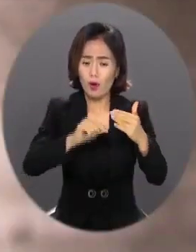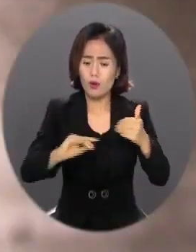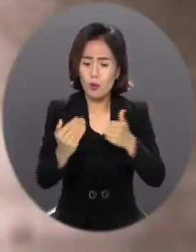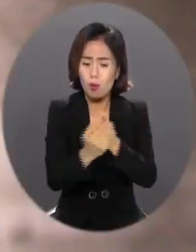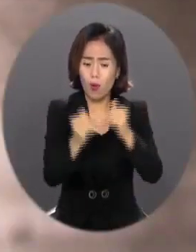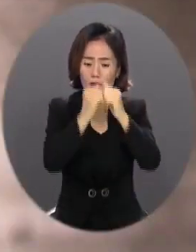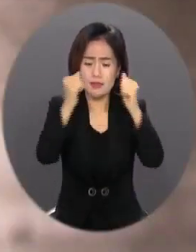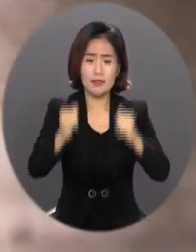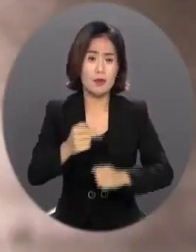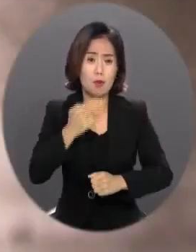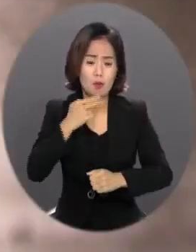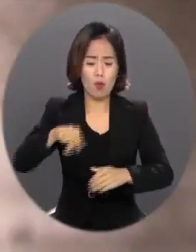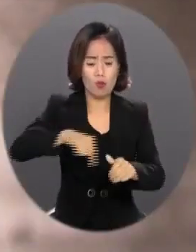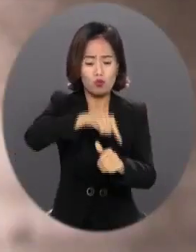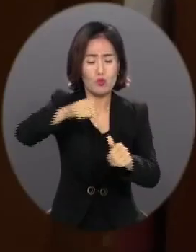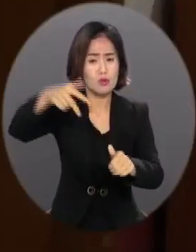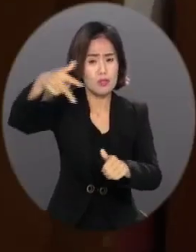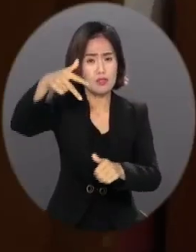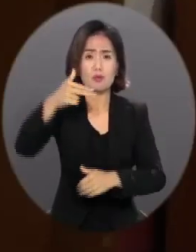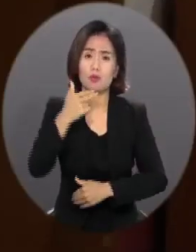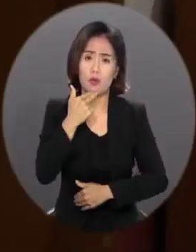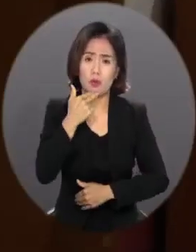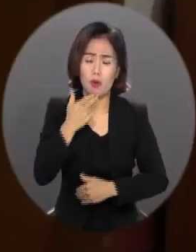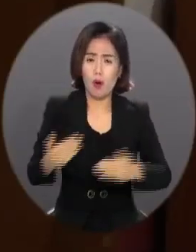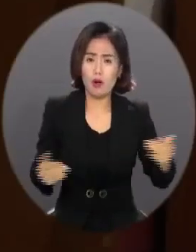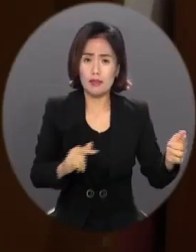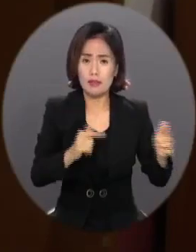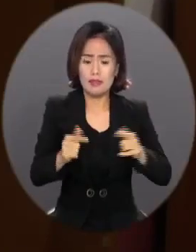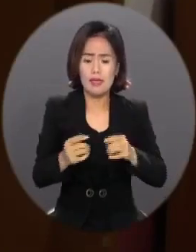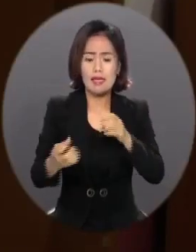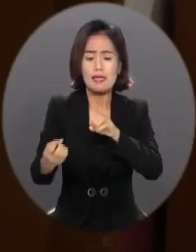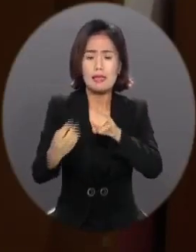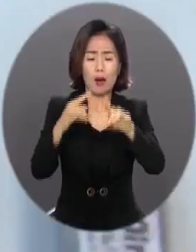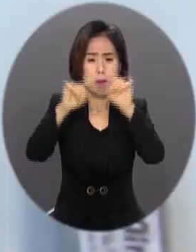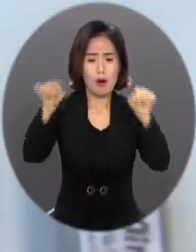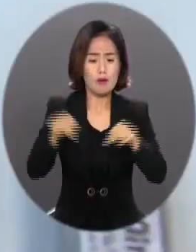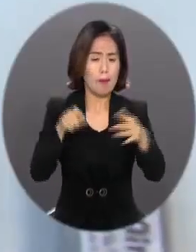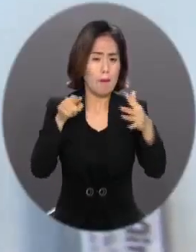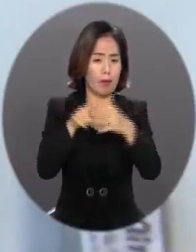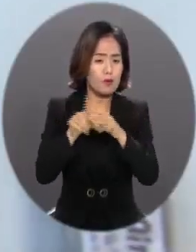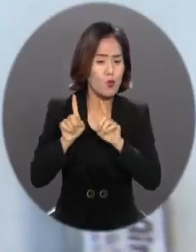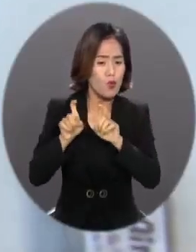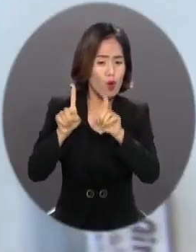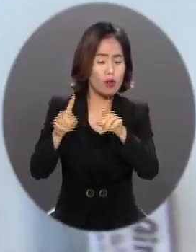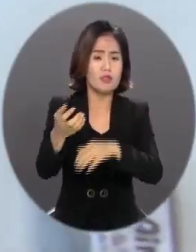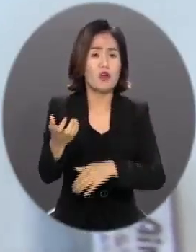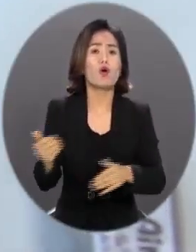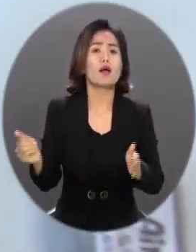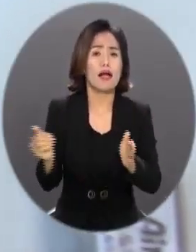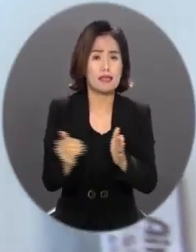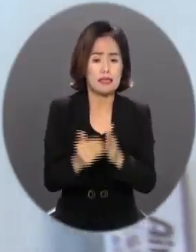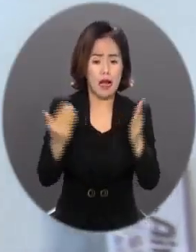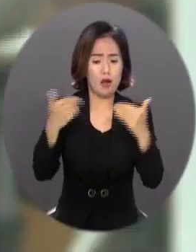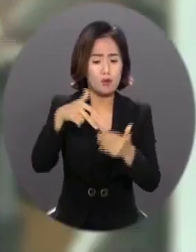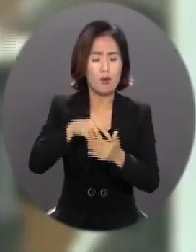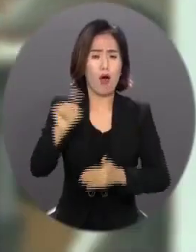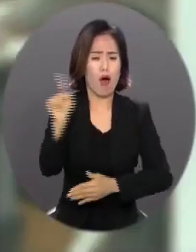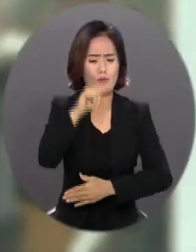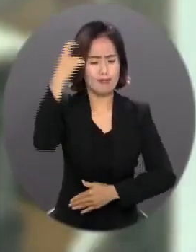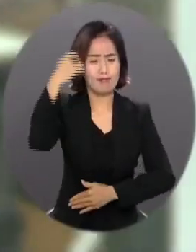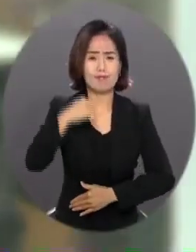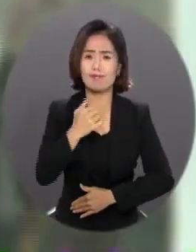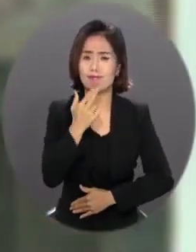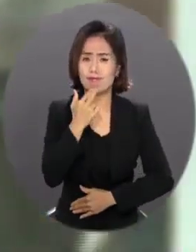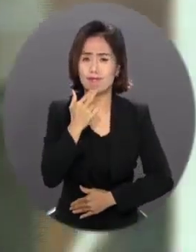주변 복도에 CCTV도 없었습니다. 학생들이 답안이 유출됐다는 의혹을 제기하기 전까지 학교 측은 이상한